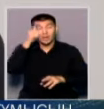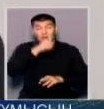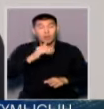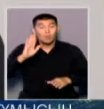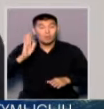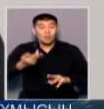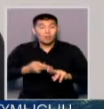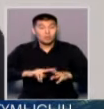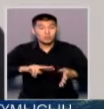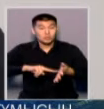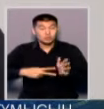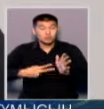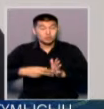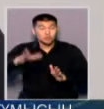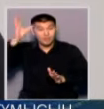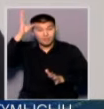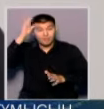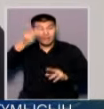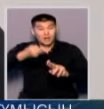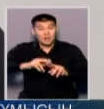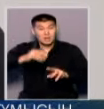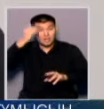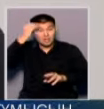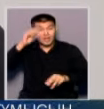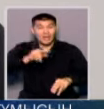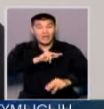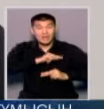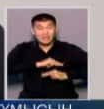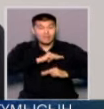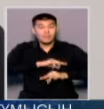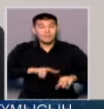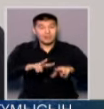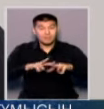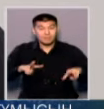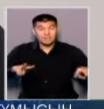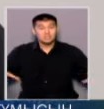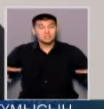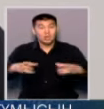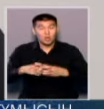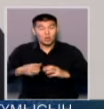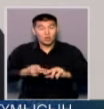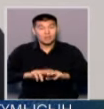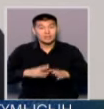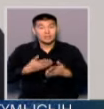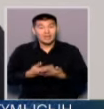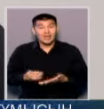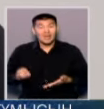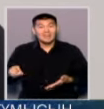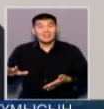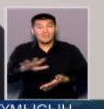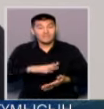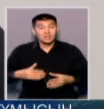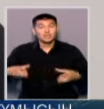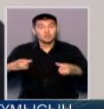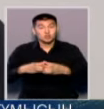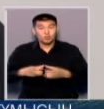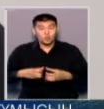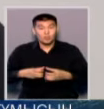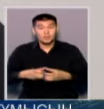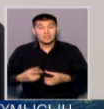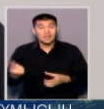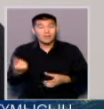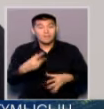Бұл жоба білім және ғылым министрлігі, еңбек министрлігі және BTS Education деген ERG Евразия ресурс